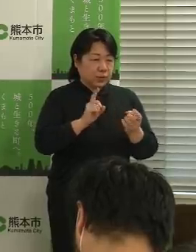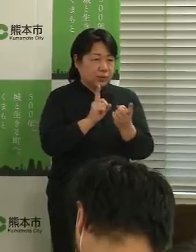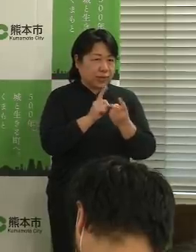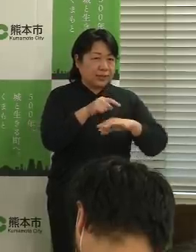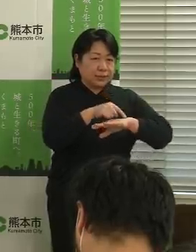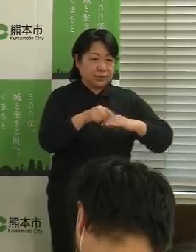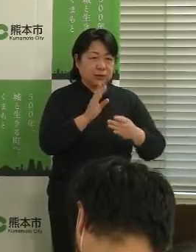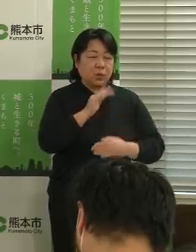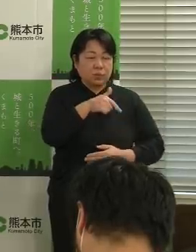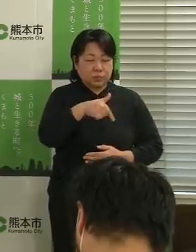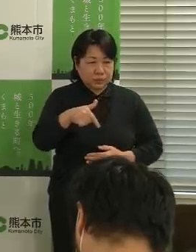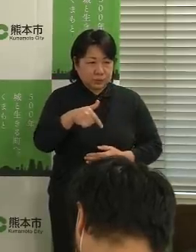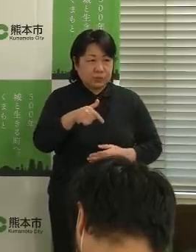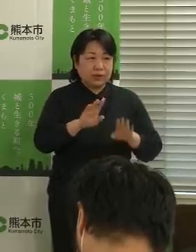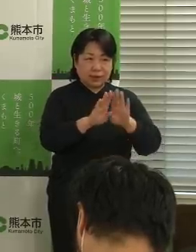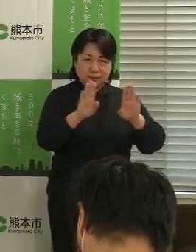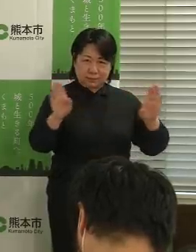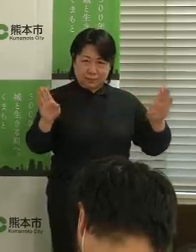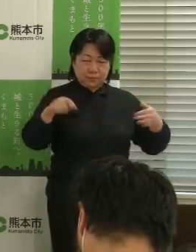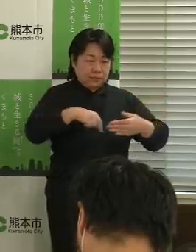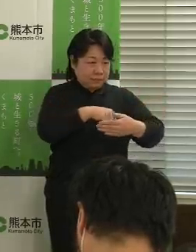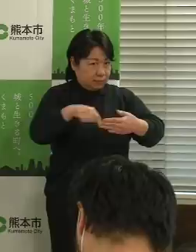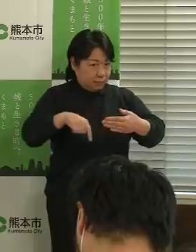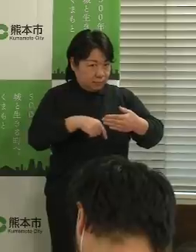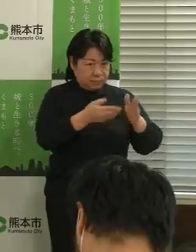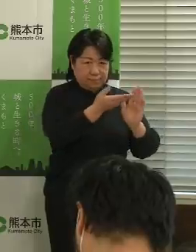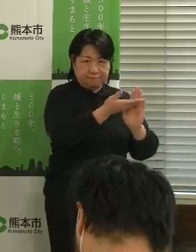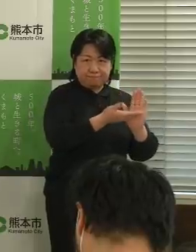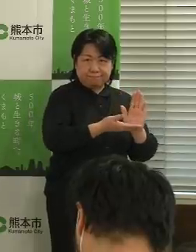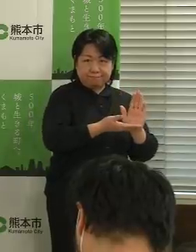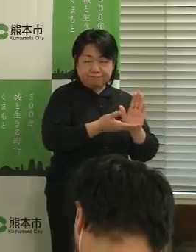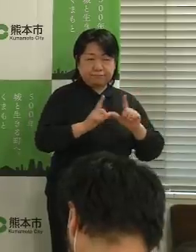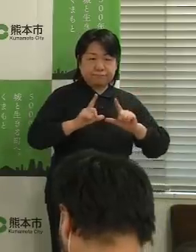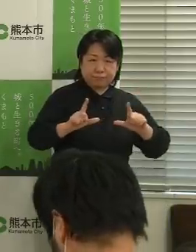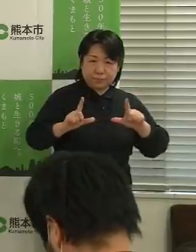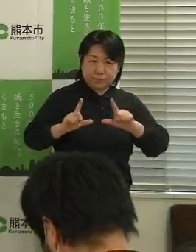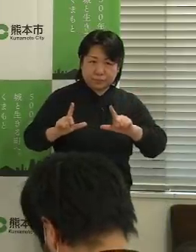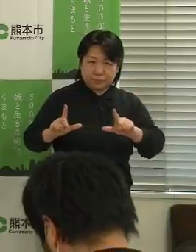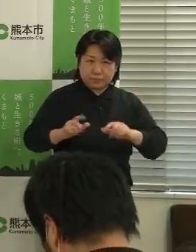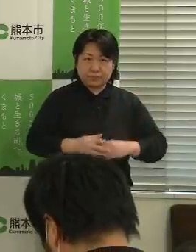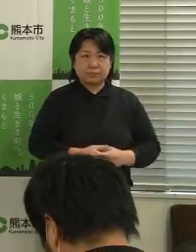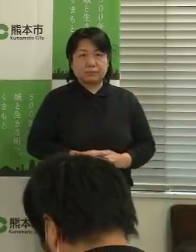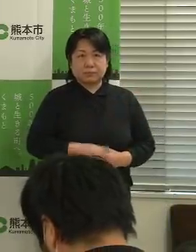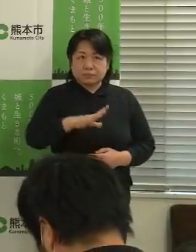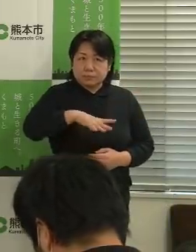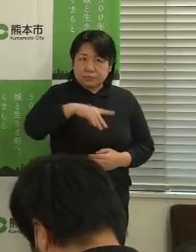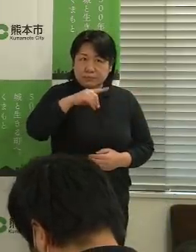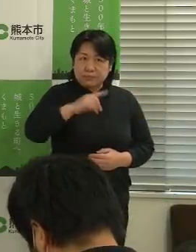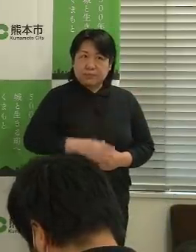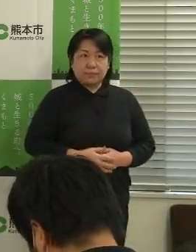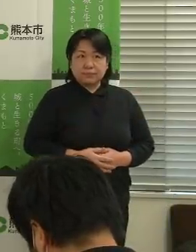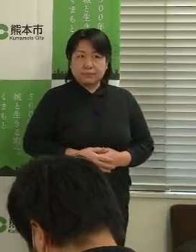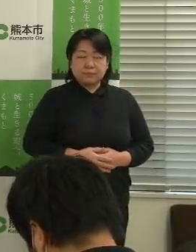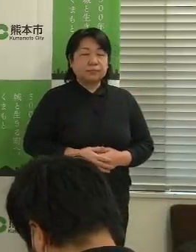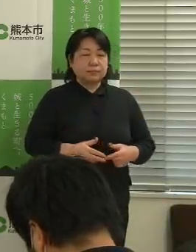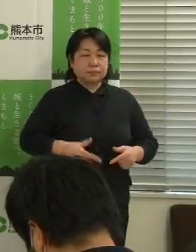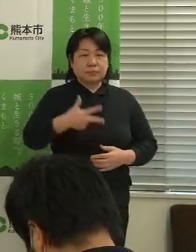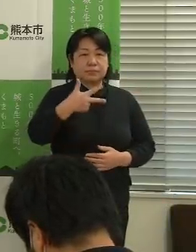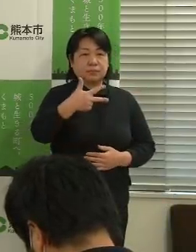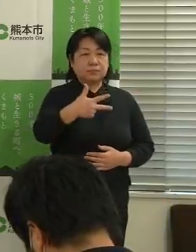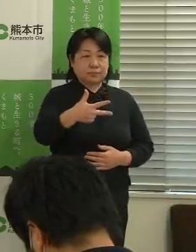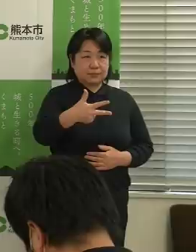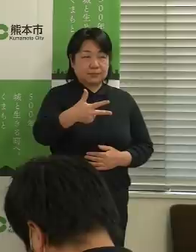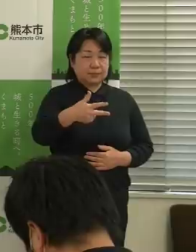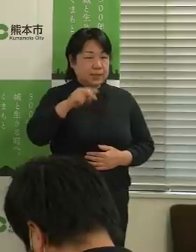ので、その内容について順次ご報告をいたします。まず本市におけ